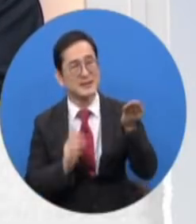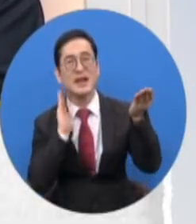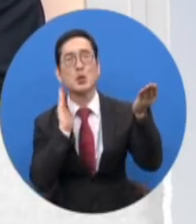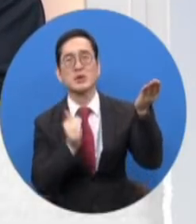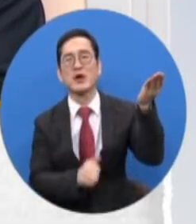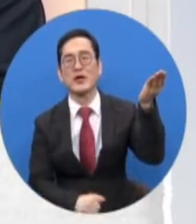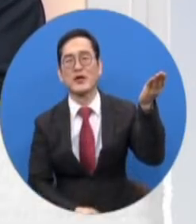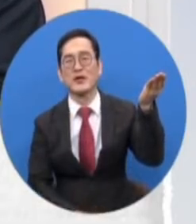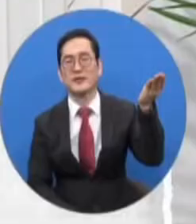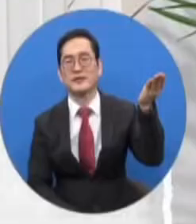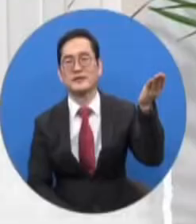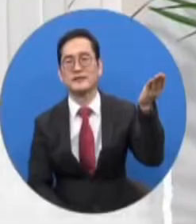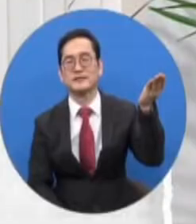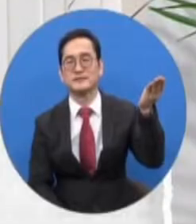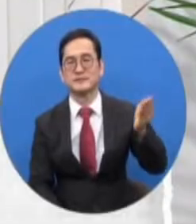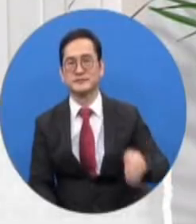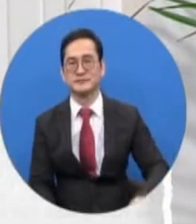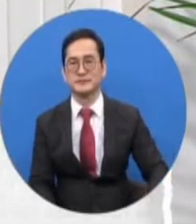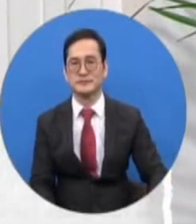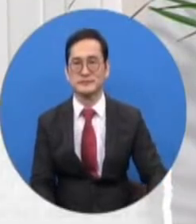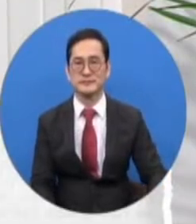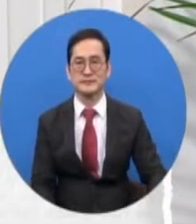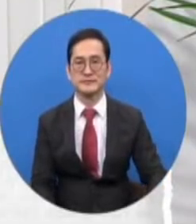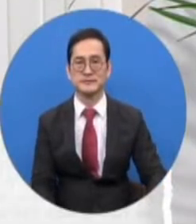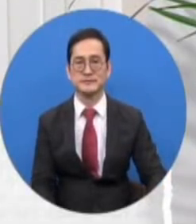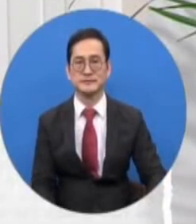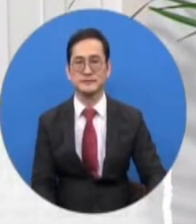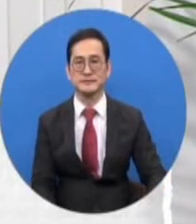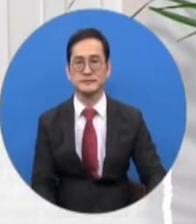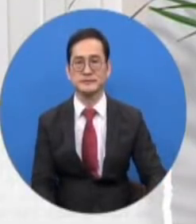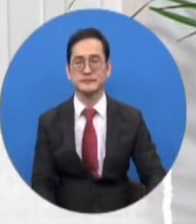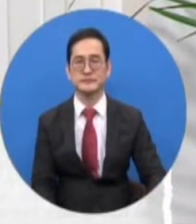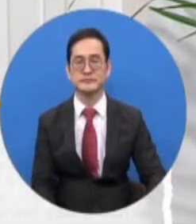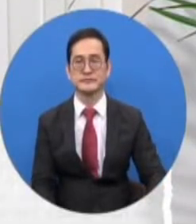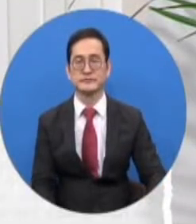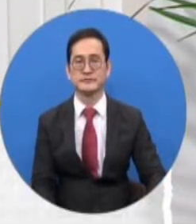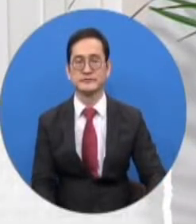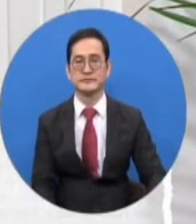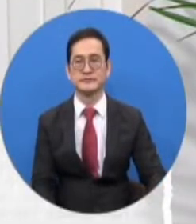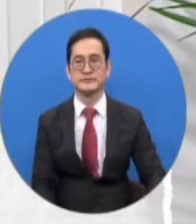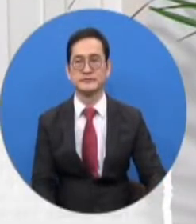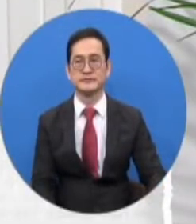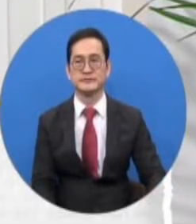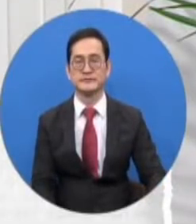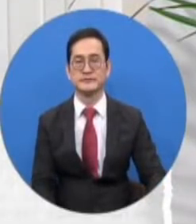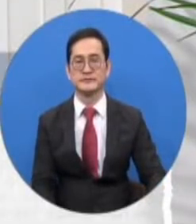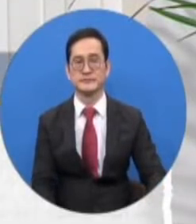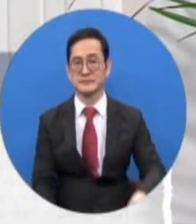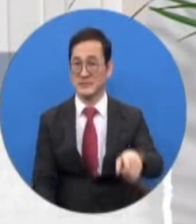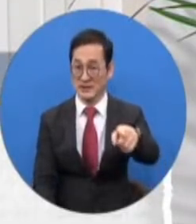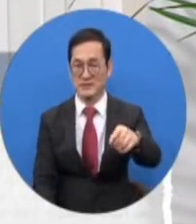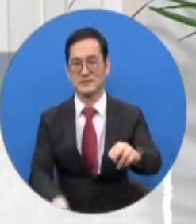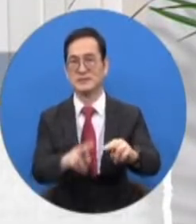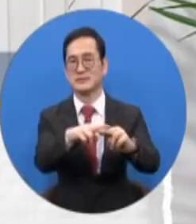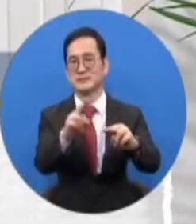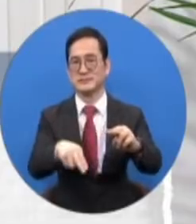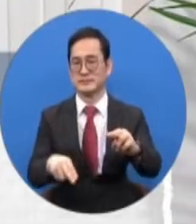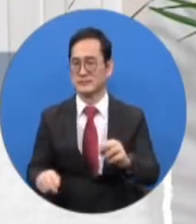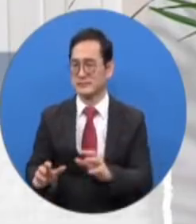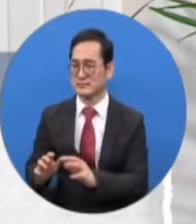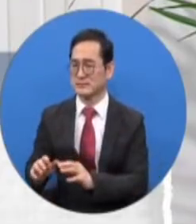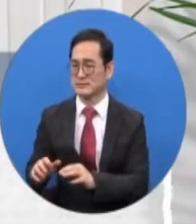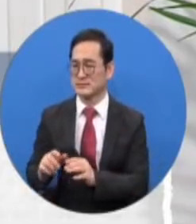뭐냐면 노정희 위원장의 거취 표명, 그 사실상의 퇴진이죠. 퇴진을 전국 시도 선관위의